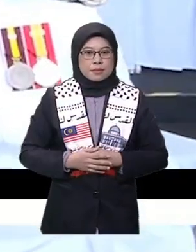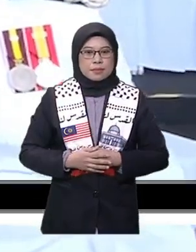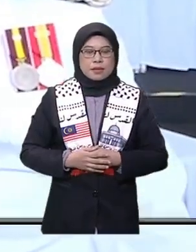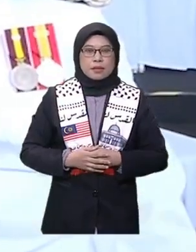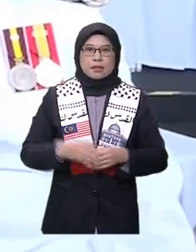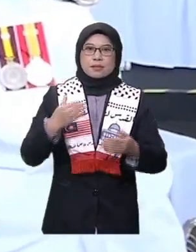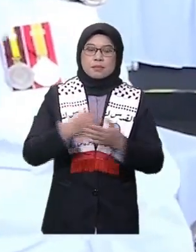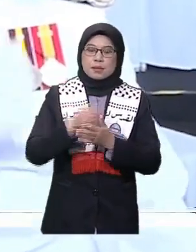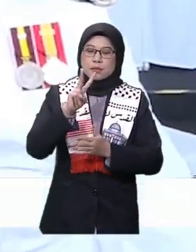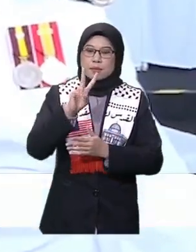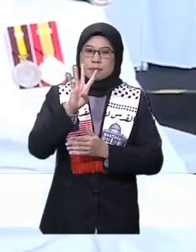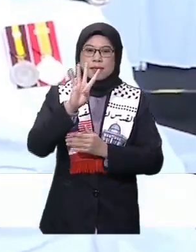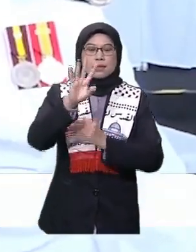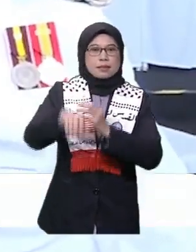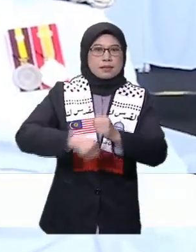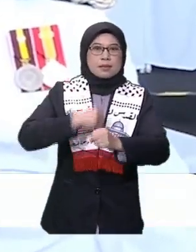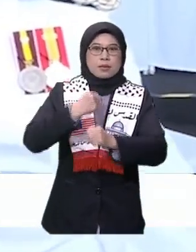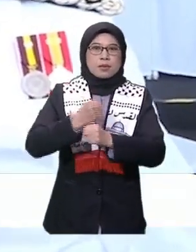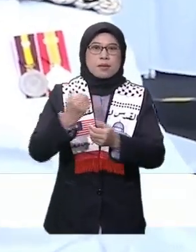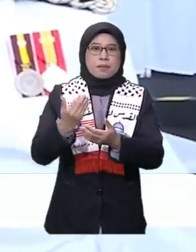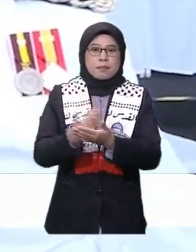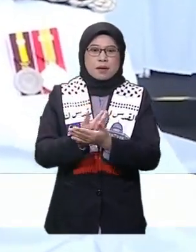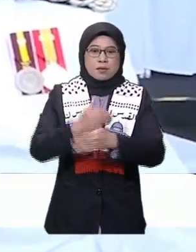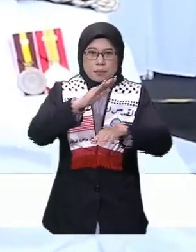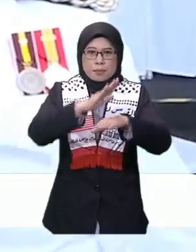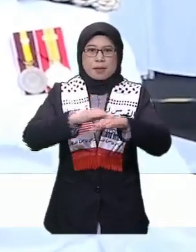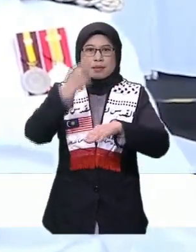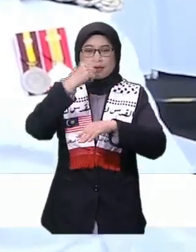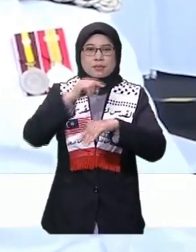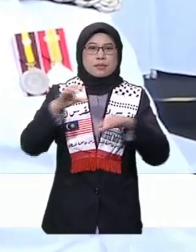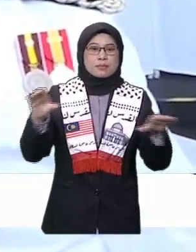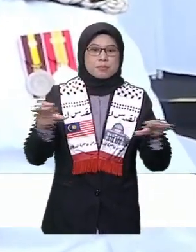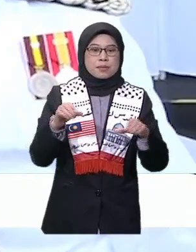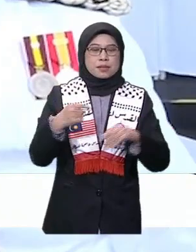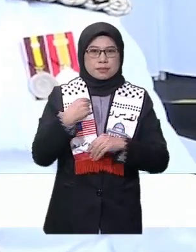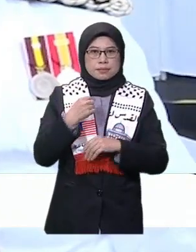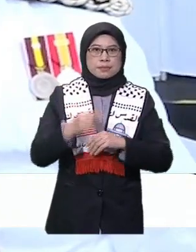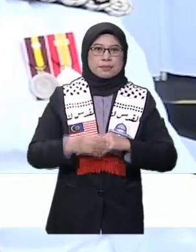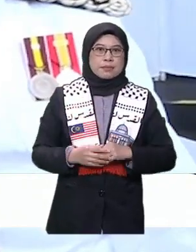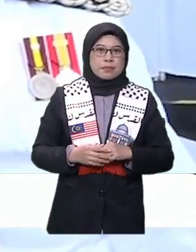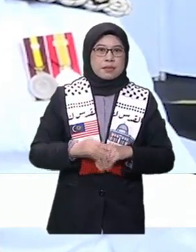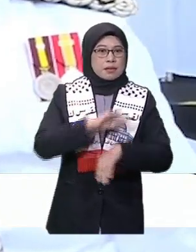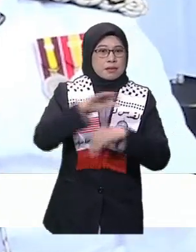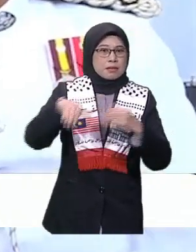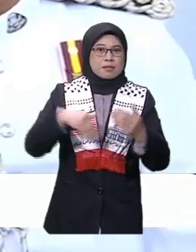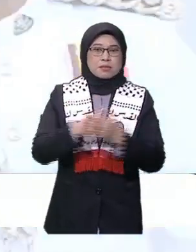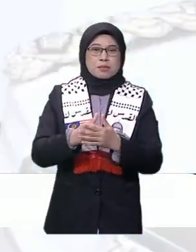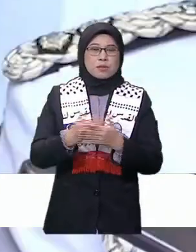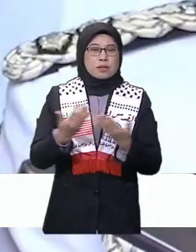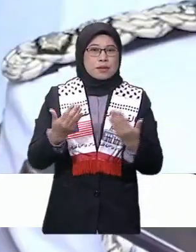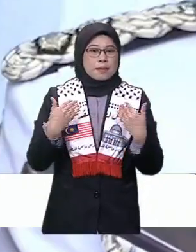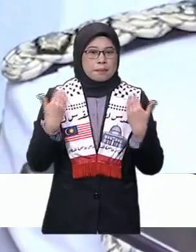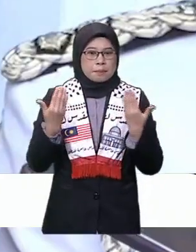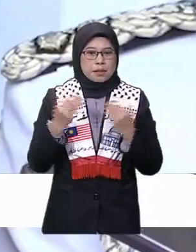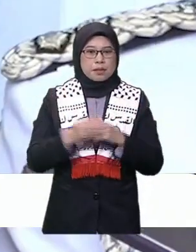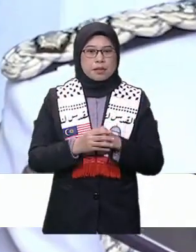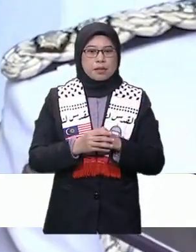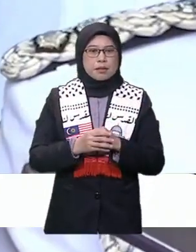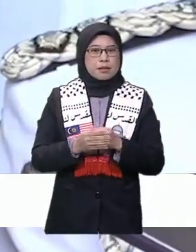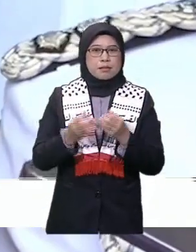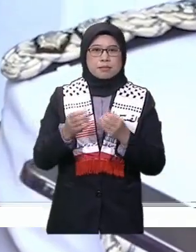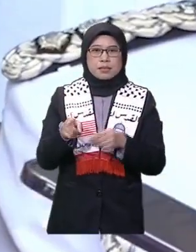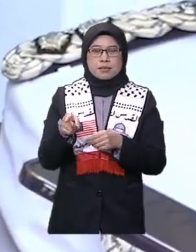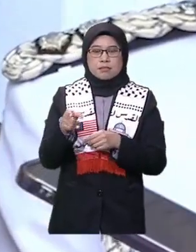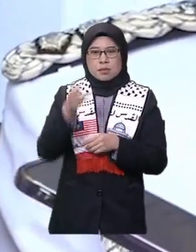24 tahun baru dia orang panggil bawa buat sama saya. Semua orang happy juga kan. Pasal dia maknya bayi